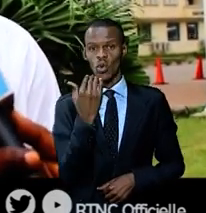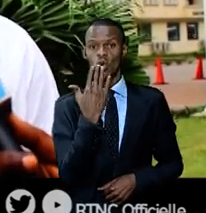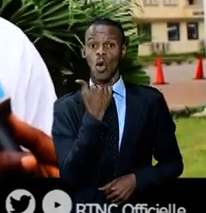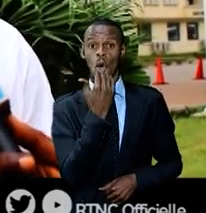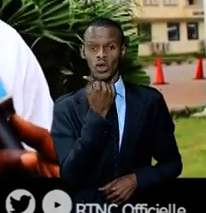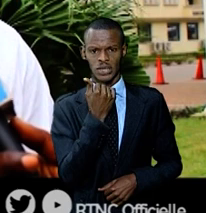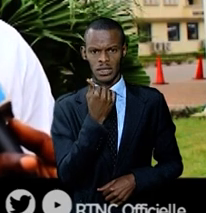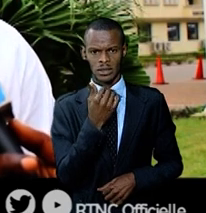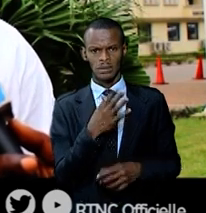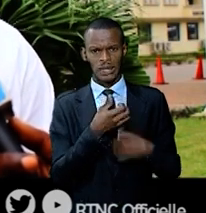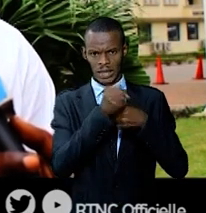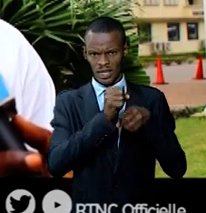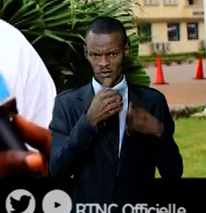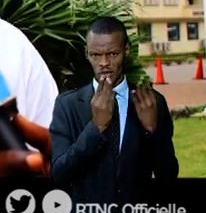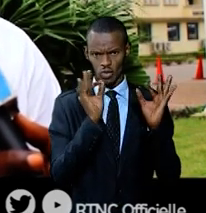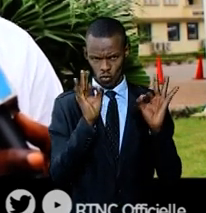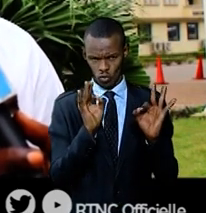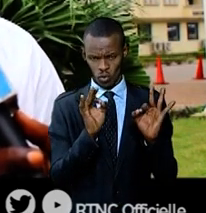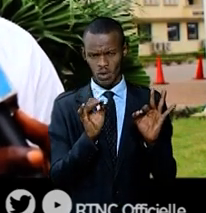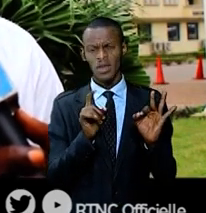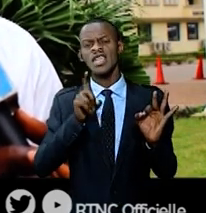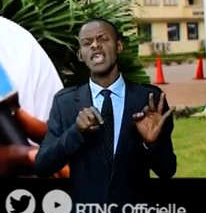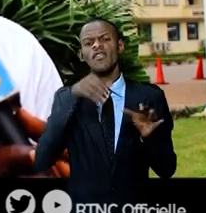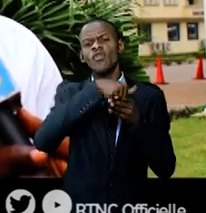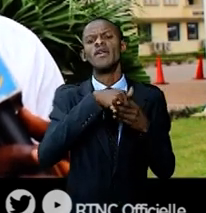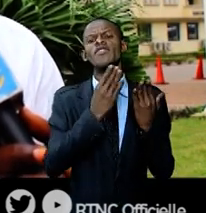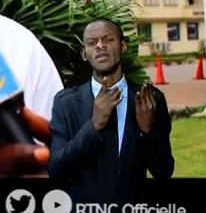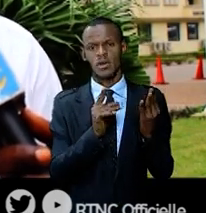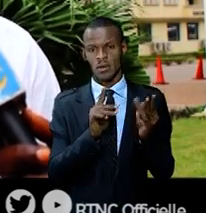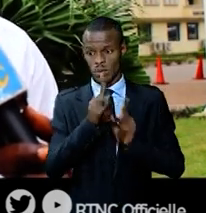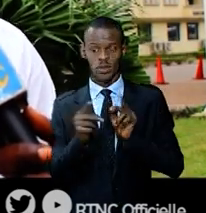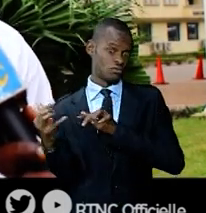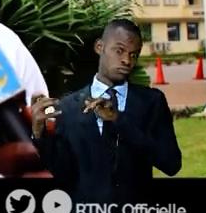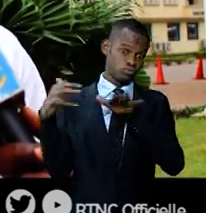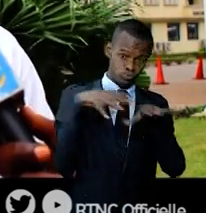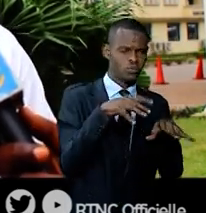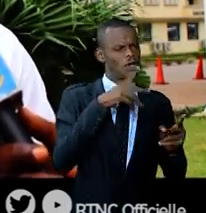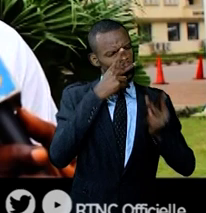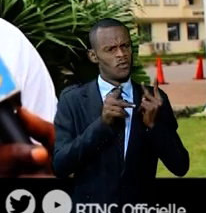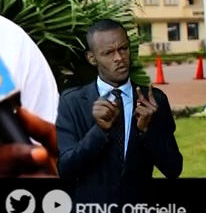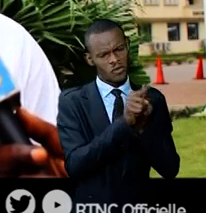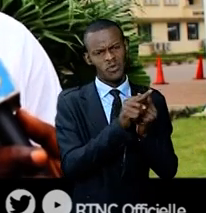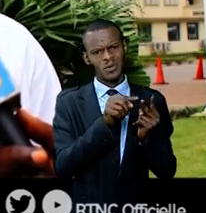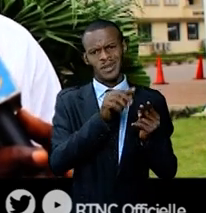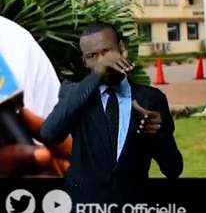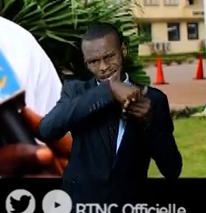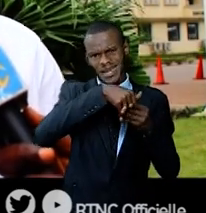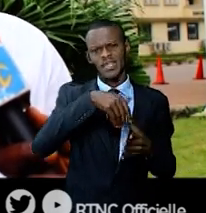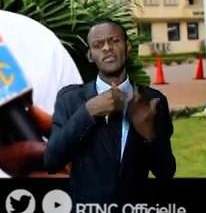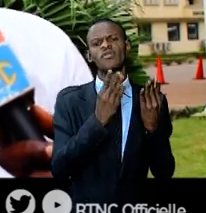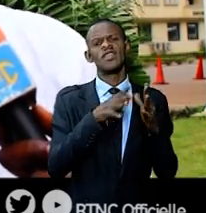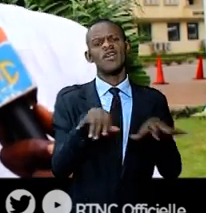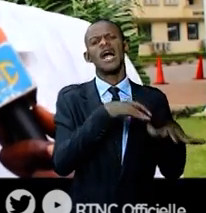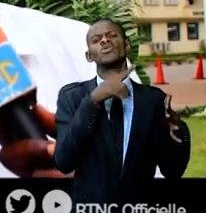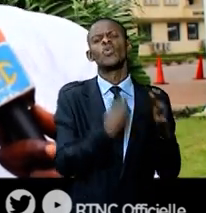Lumumbaville, qui se crée et qui doit être un des attraits importants pour la province de Sankuru par exemple. Et dans le nord Ubangi,